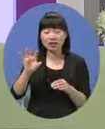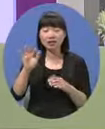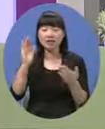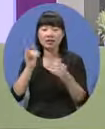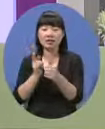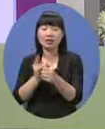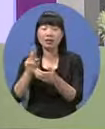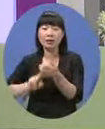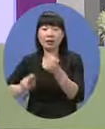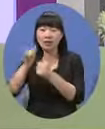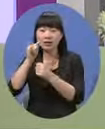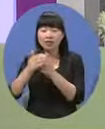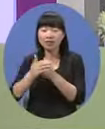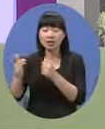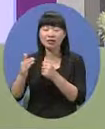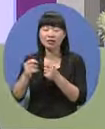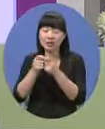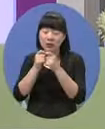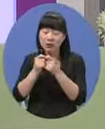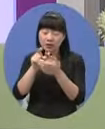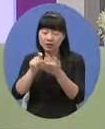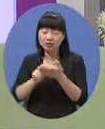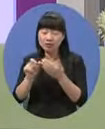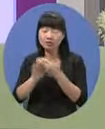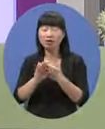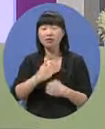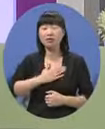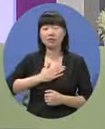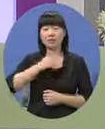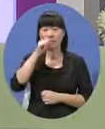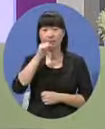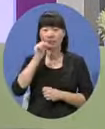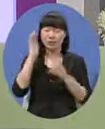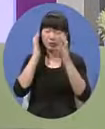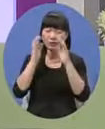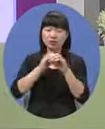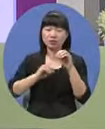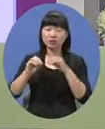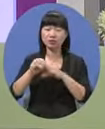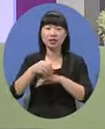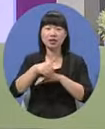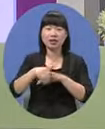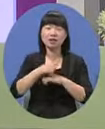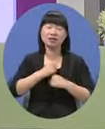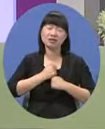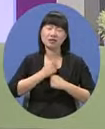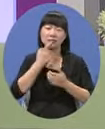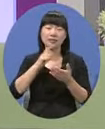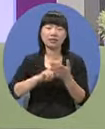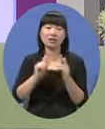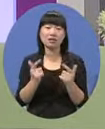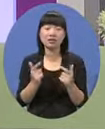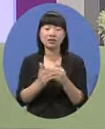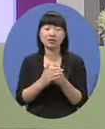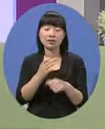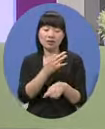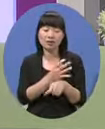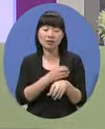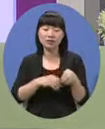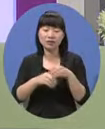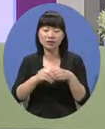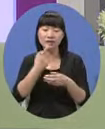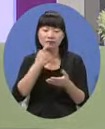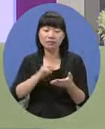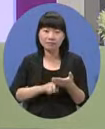네. 그래서 꼼꼼하면 왠지 뿌듯하고 이러는데 사실 이게 복잡한 복잡할수록 계획이라는 게 지키기가 어려워지죠. 그렇죠. 단순할수록